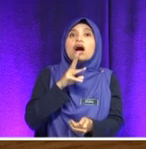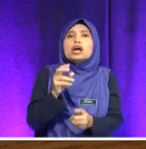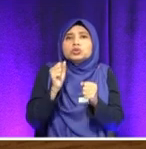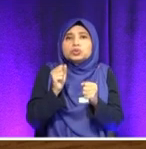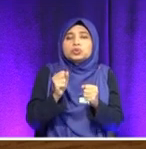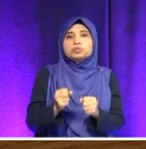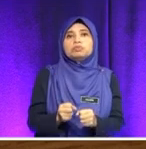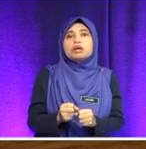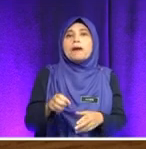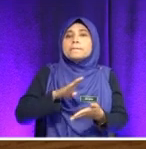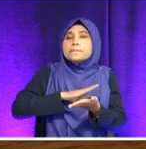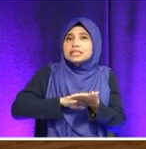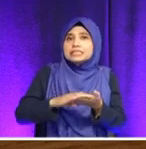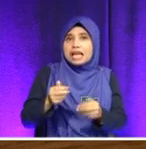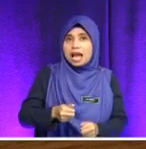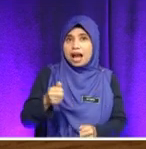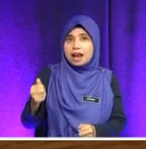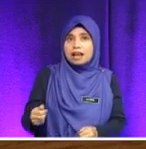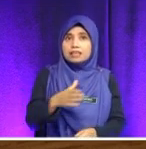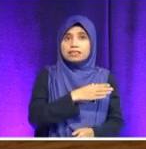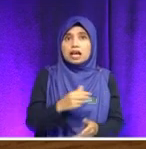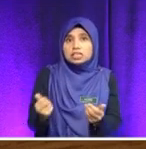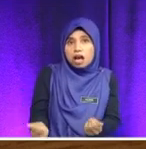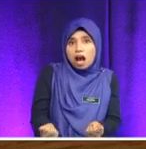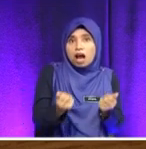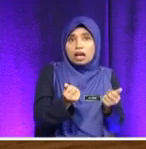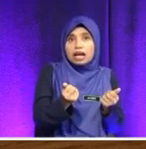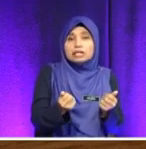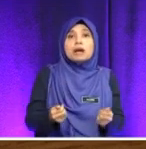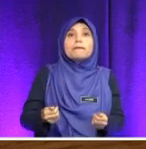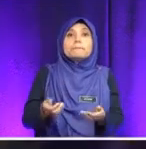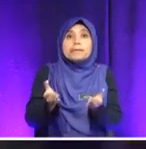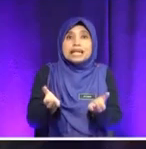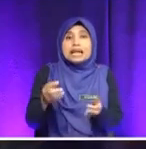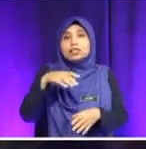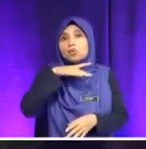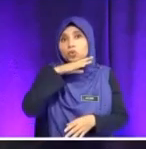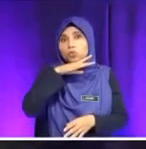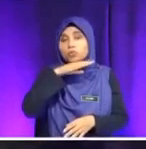pelanggan, membersihkan alatan sajian dan mengangkat pinggan kotor ke bahagian mencuci.